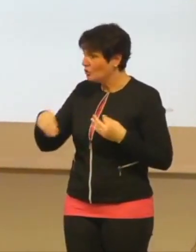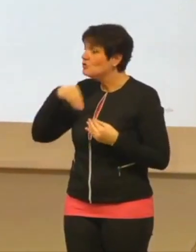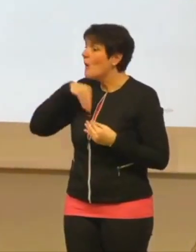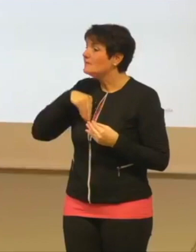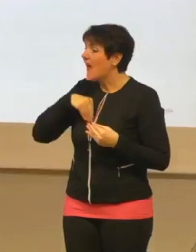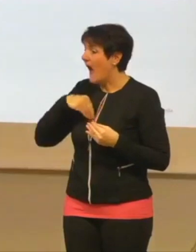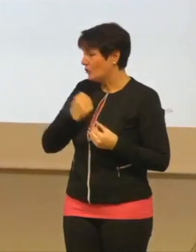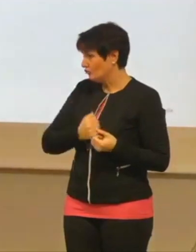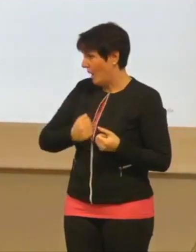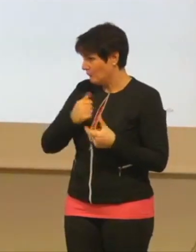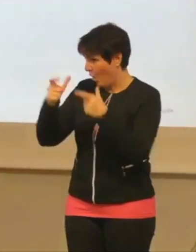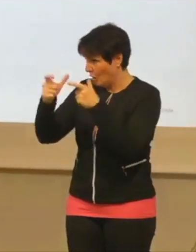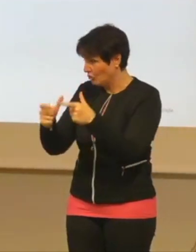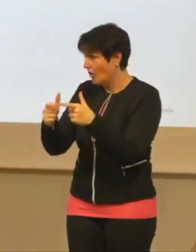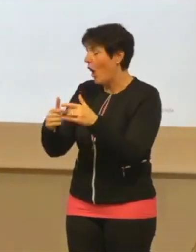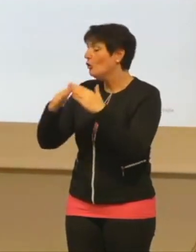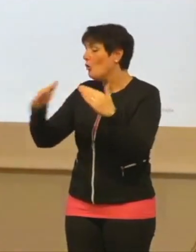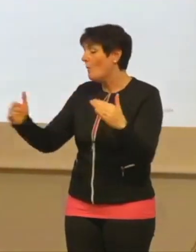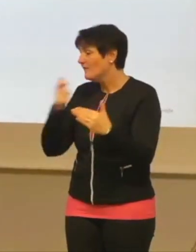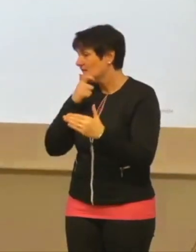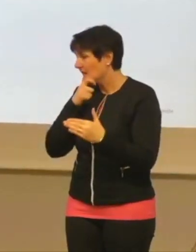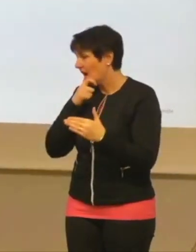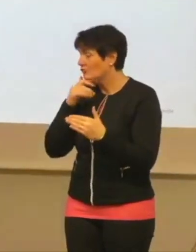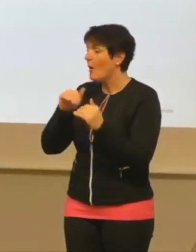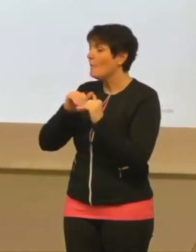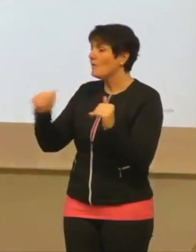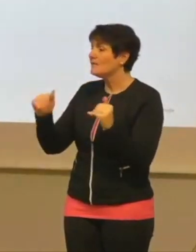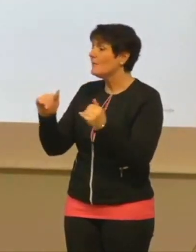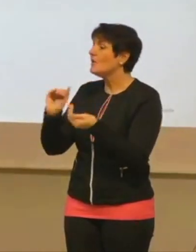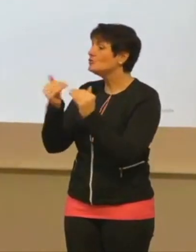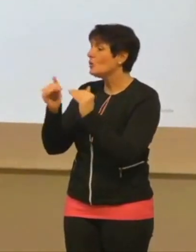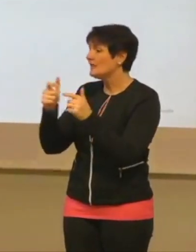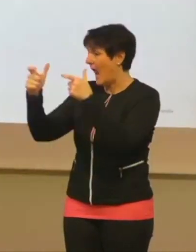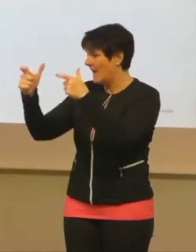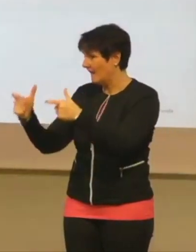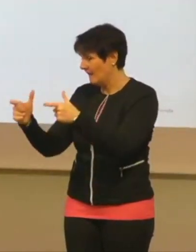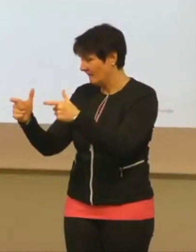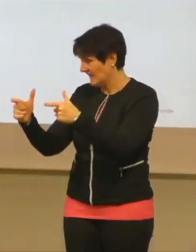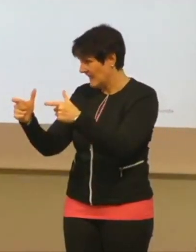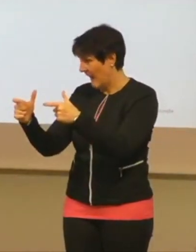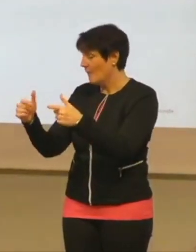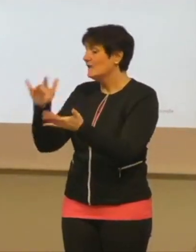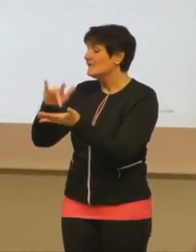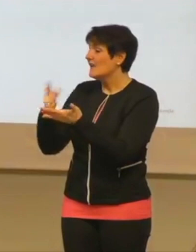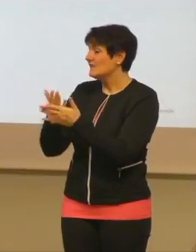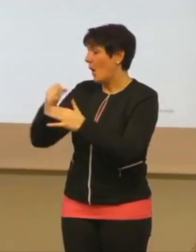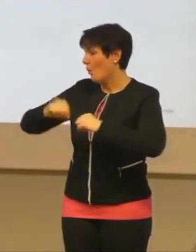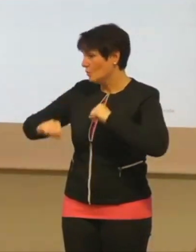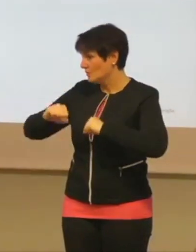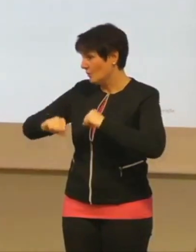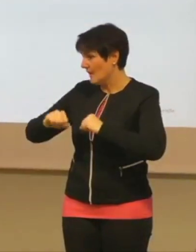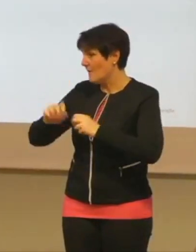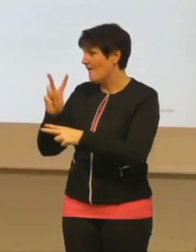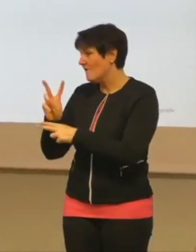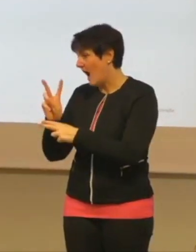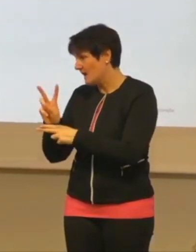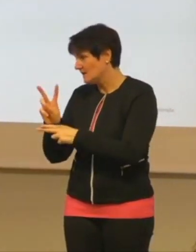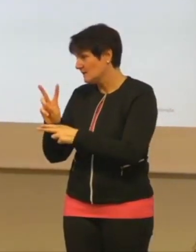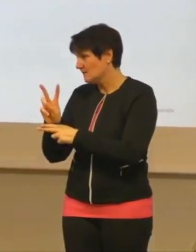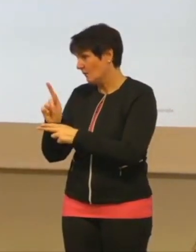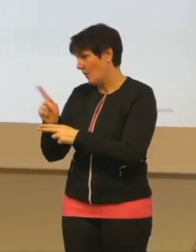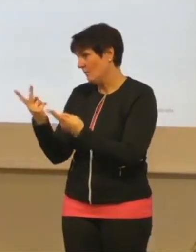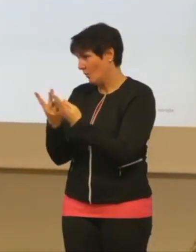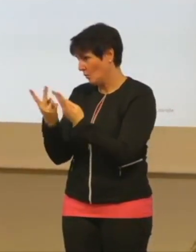psihiatrične bolnišnice, domovi starejših, posebni socialni varstveni zavodi, centri za usposabljanje, delo, varstvo